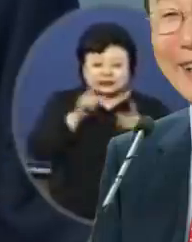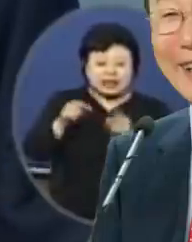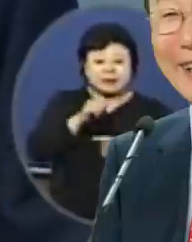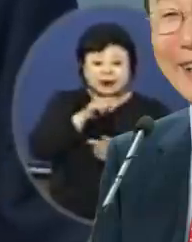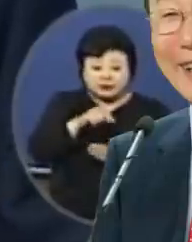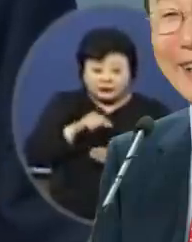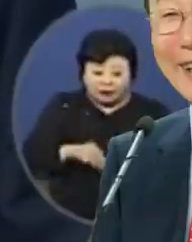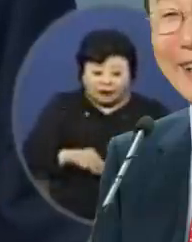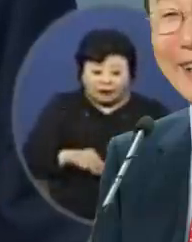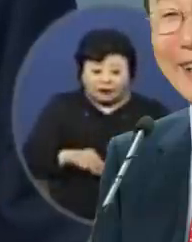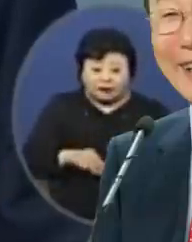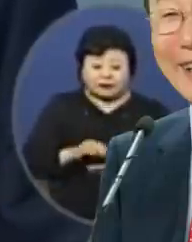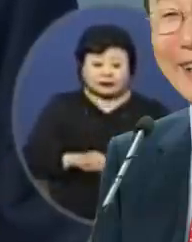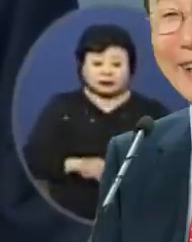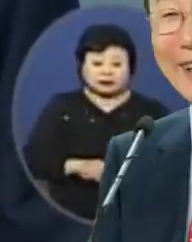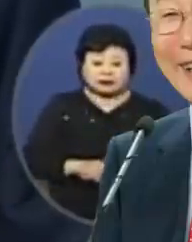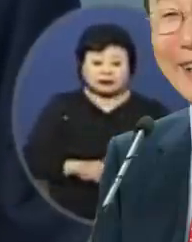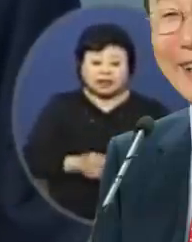생활하시는데